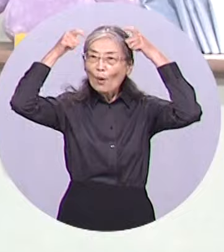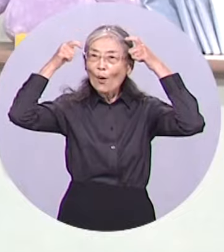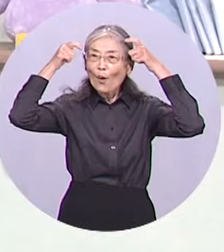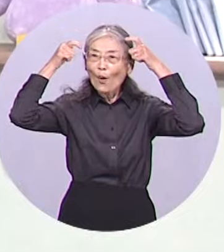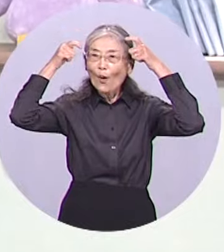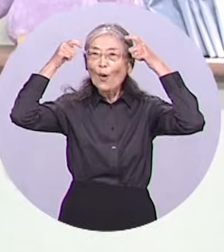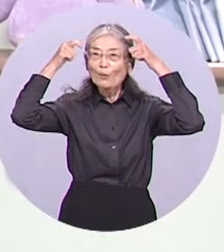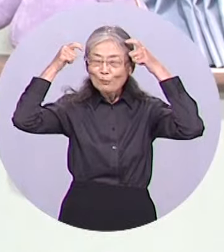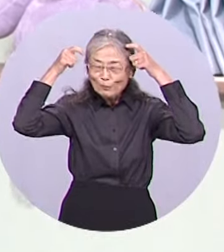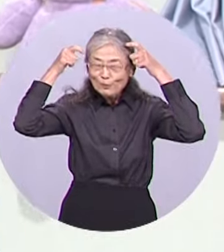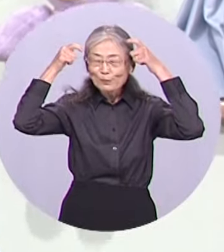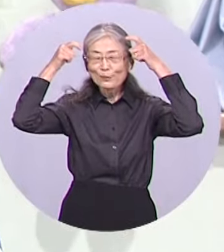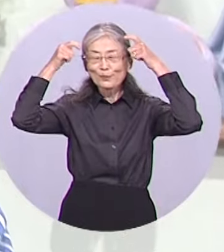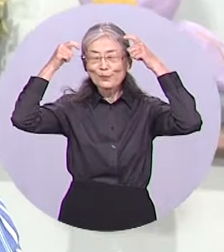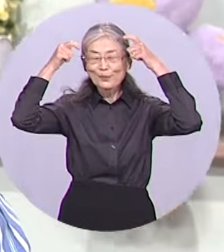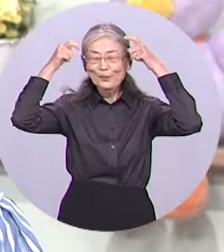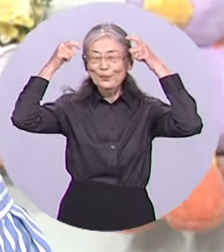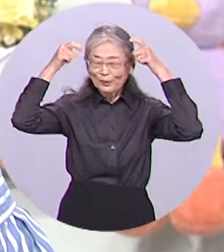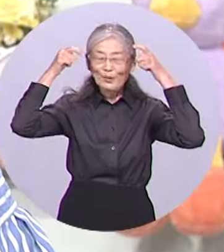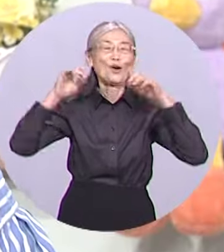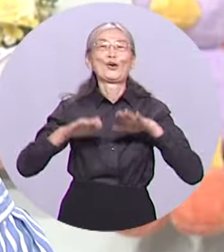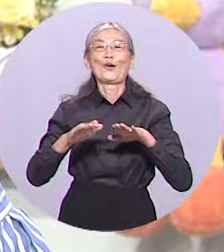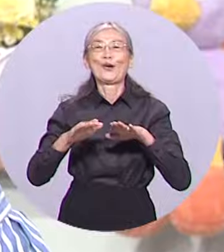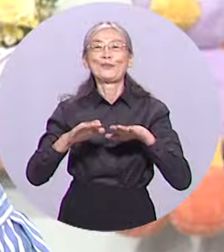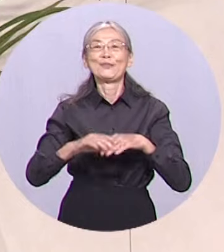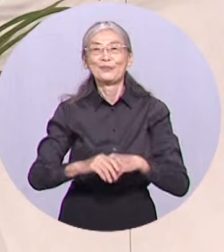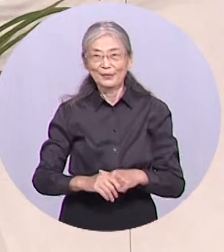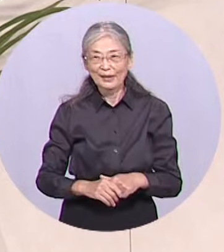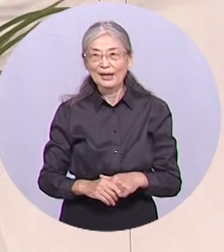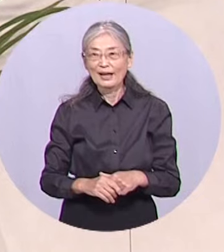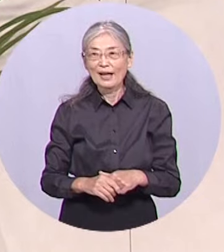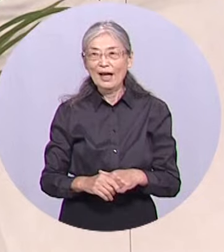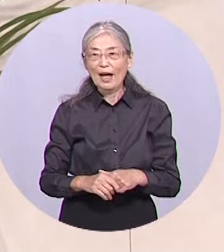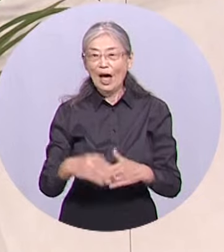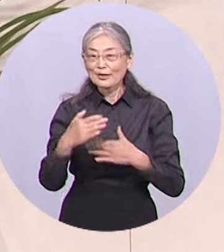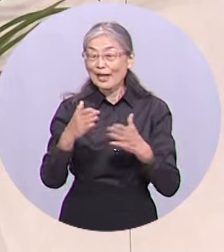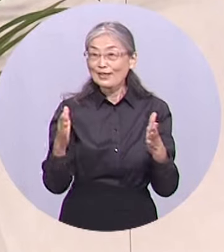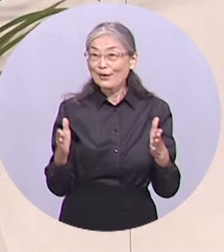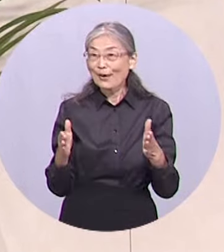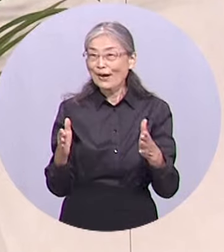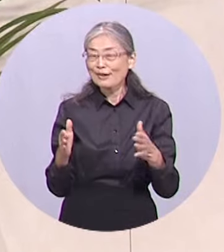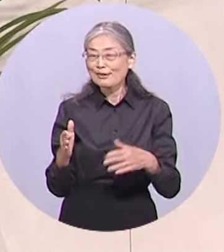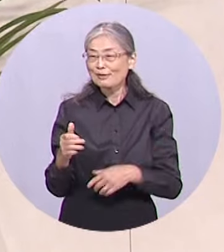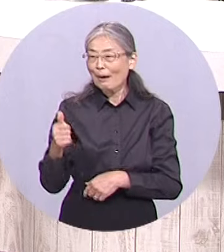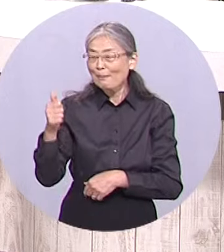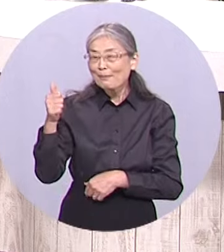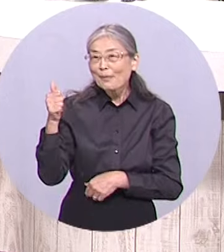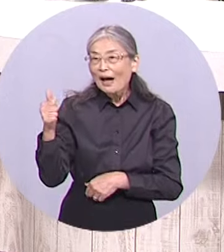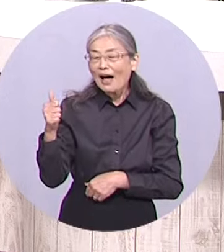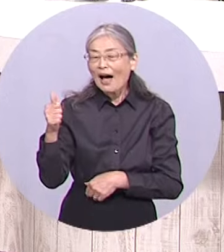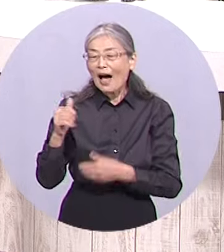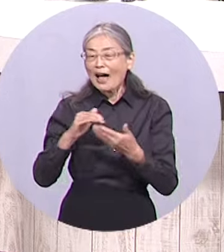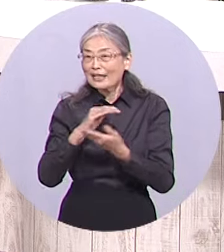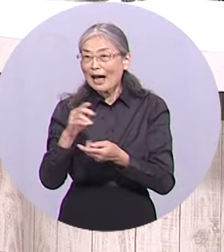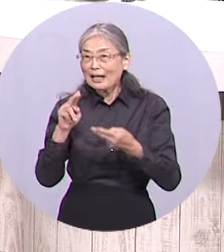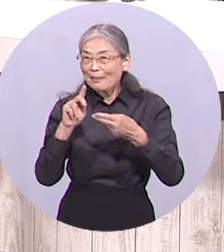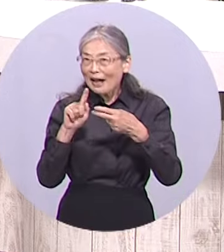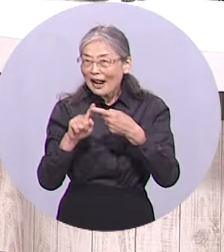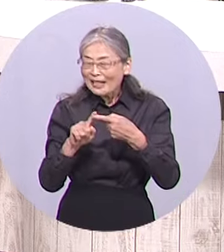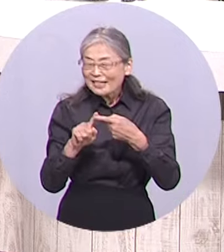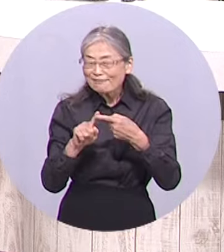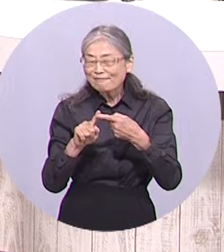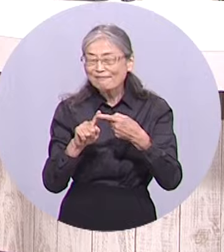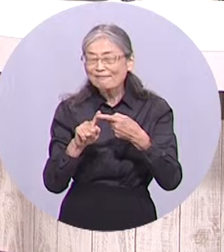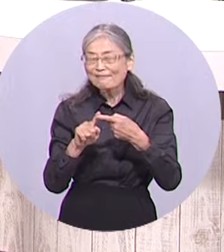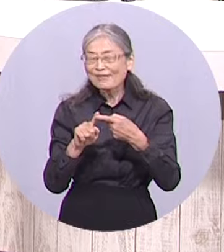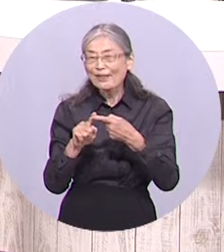シルクハットをかぶっています、うん、そして、ね、スタジオには渋沢って埼玉らしいの上りも